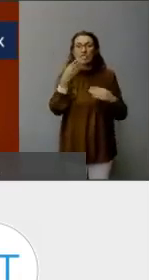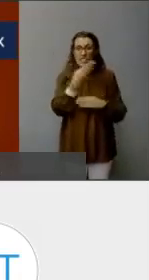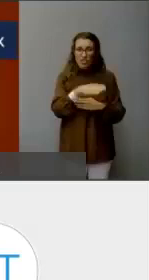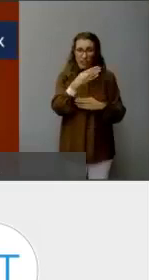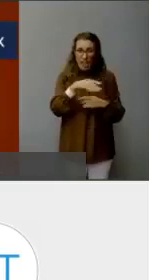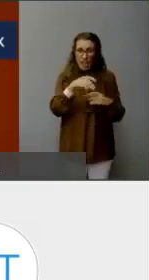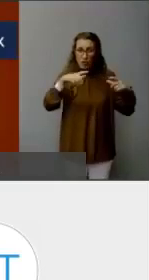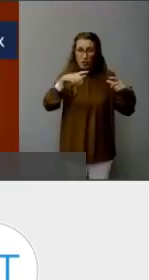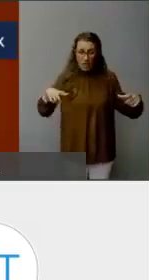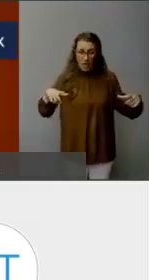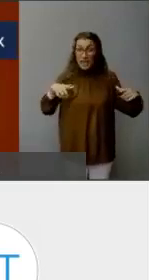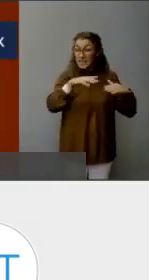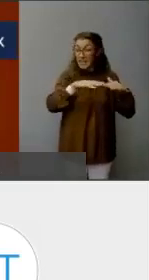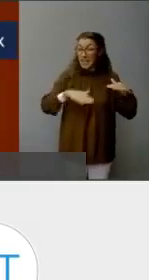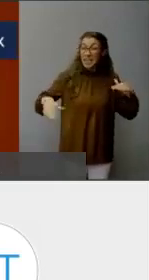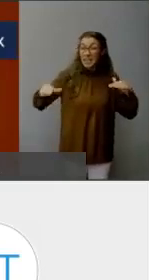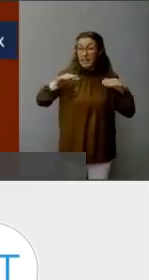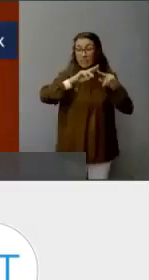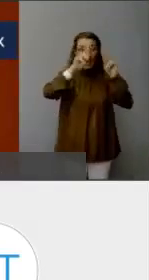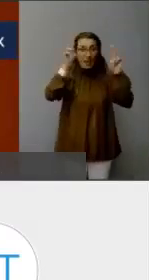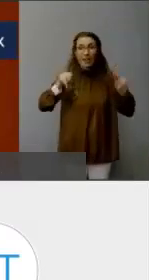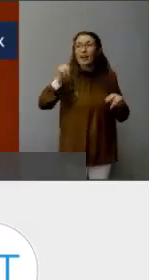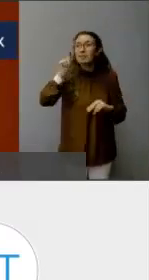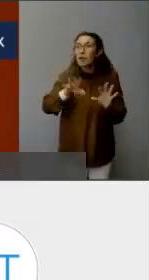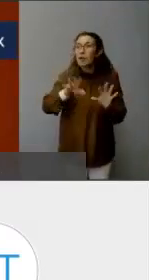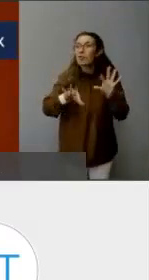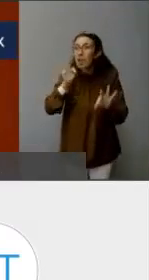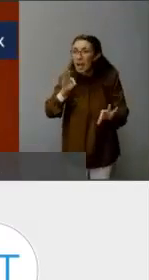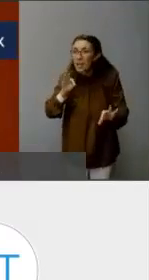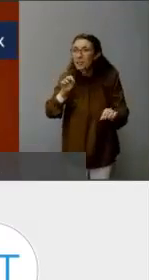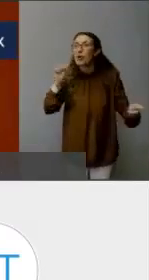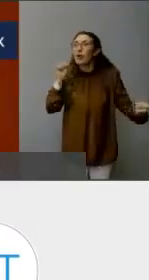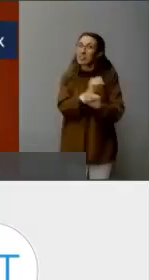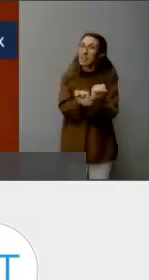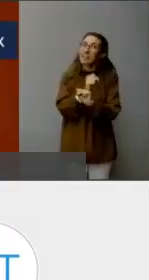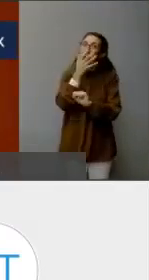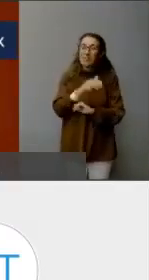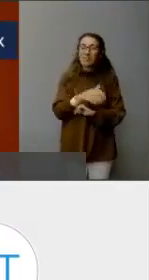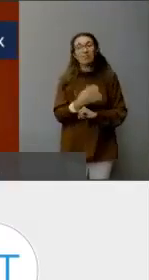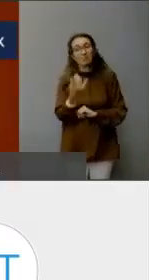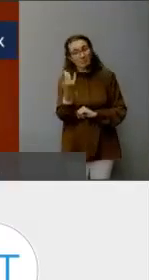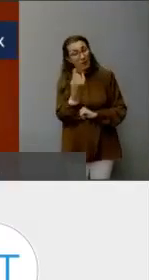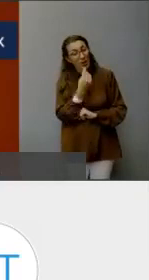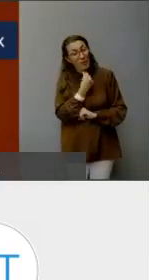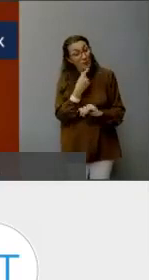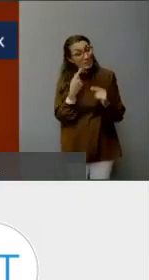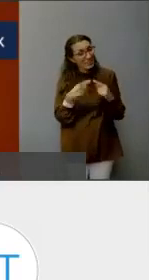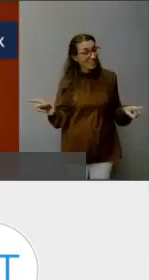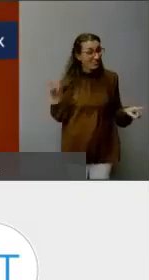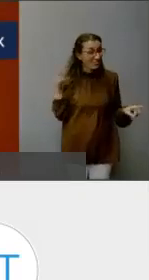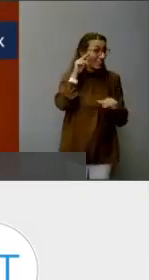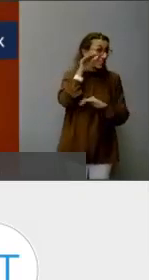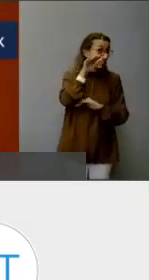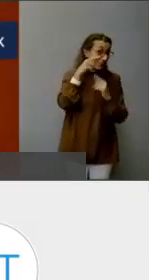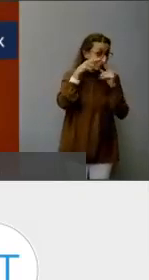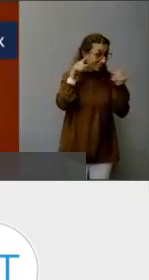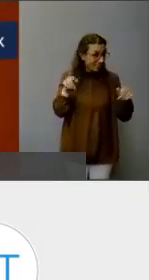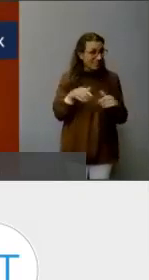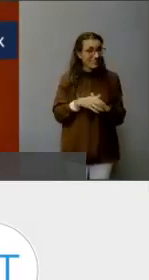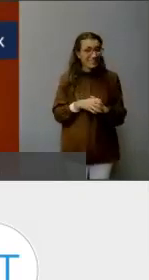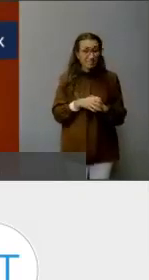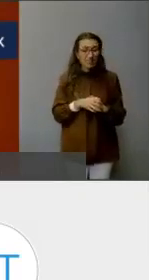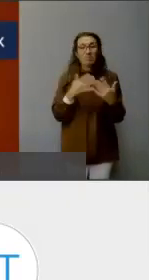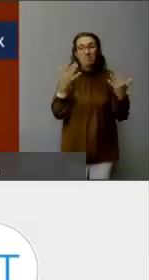sindaco ha certo una scelta un condannato a 4 anni di reclusione abbiamo gusti diversi ed orizzonti diversi tra l'altro